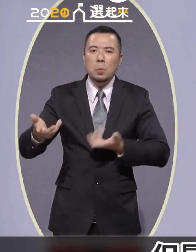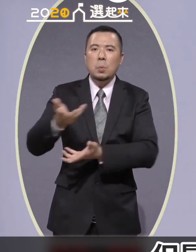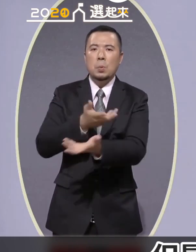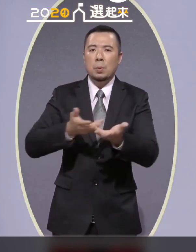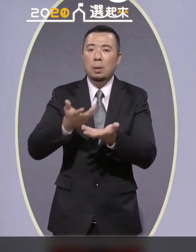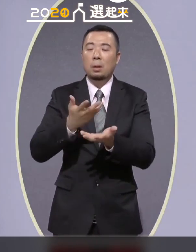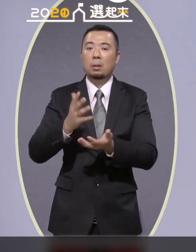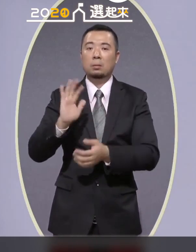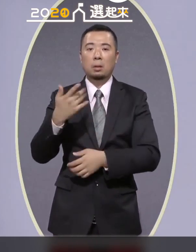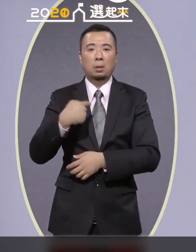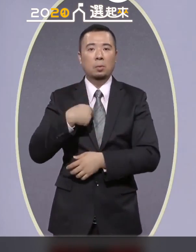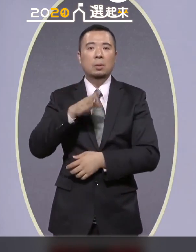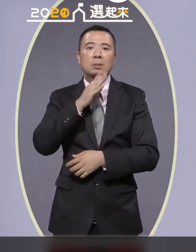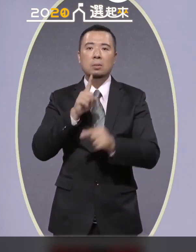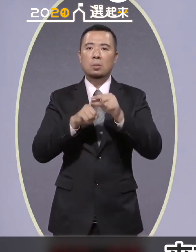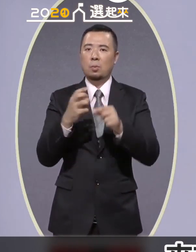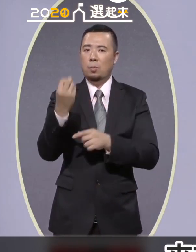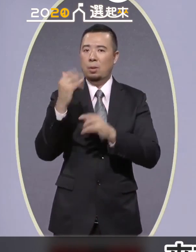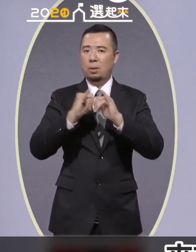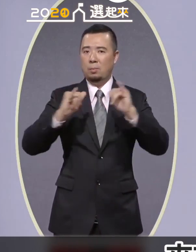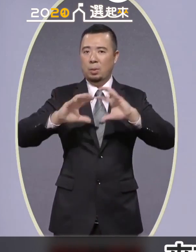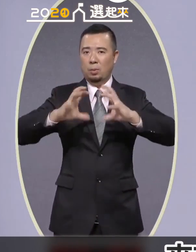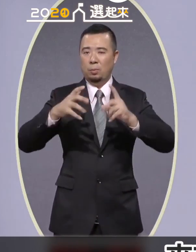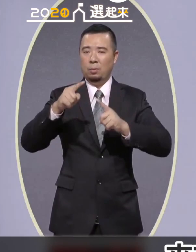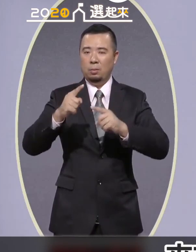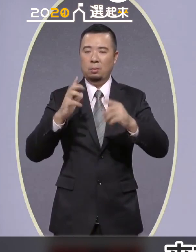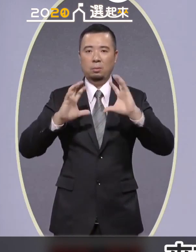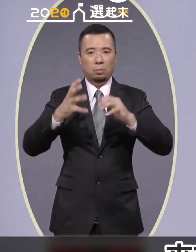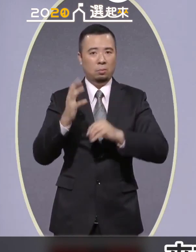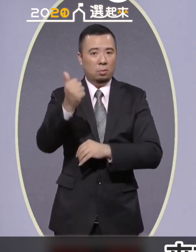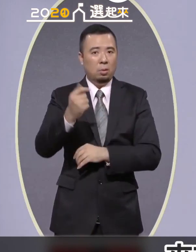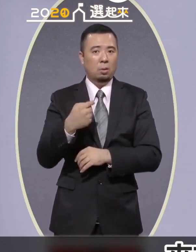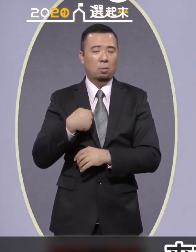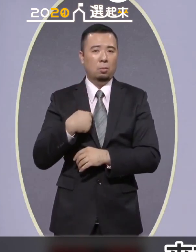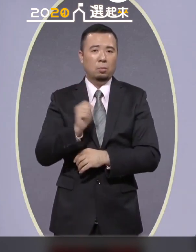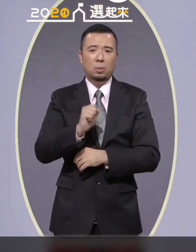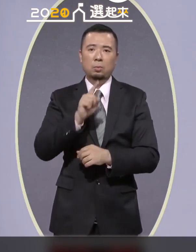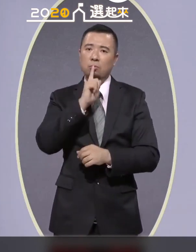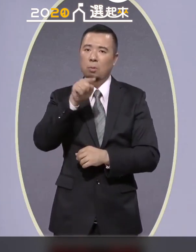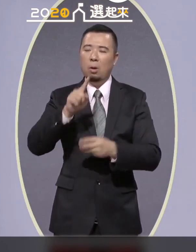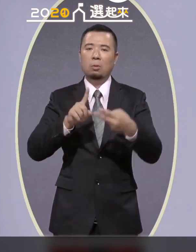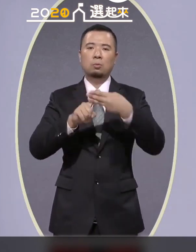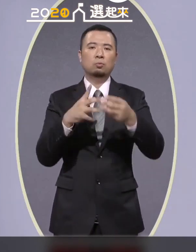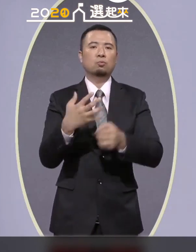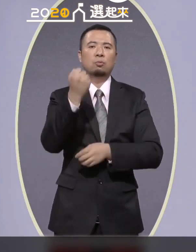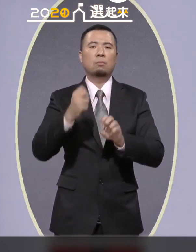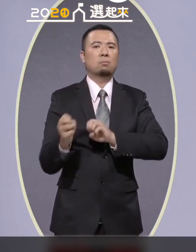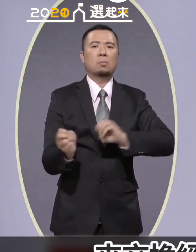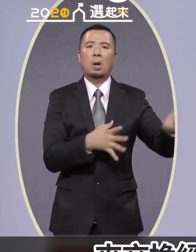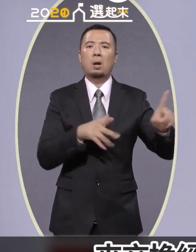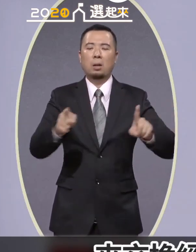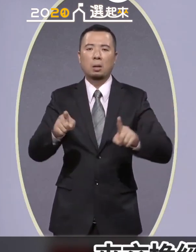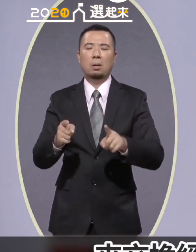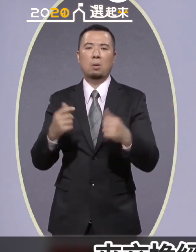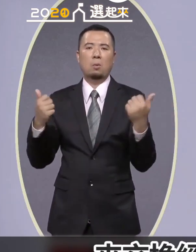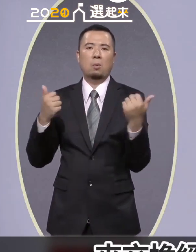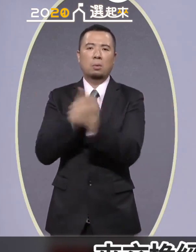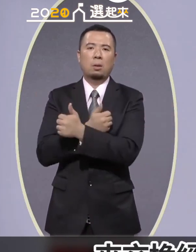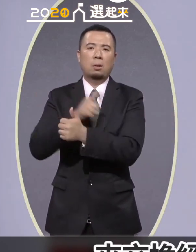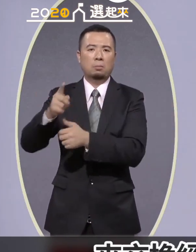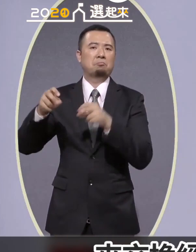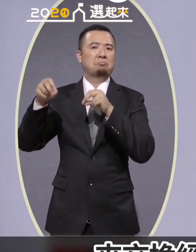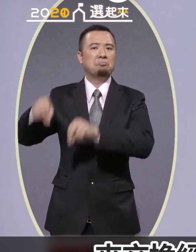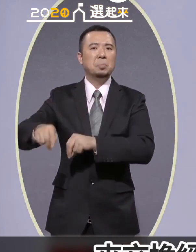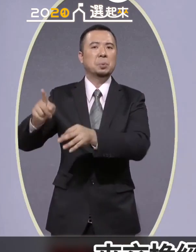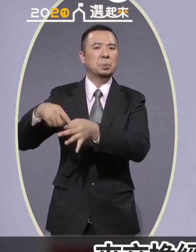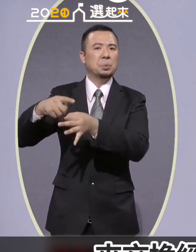统，我不能够拿主权来交换短期经济的利益，我也不能拿主权来交换